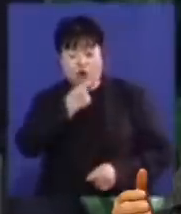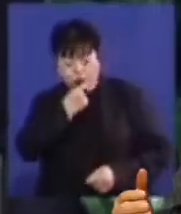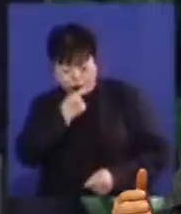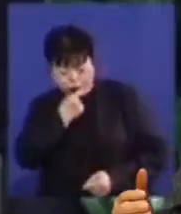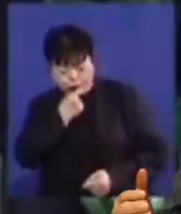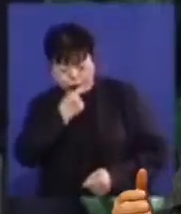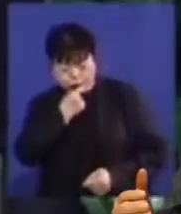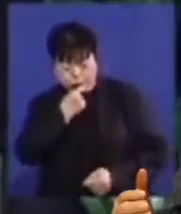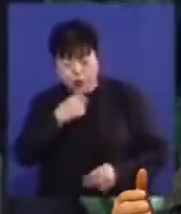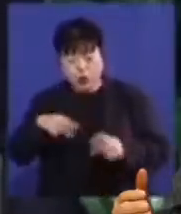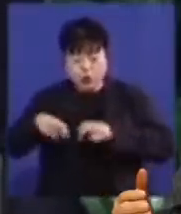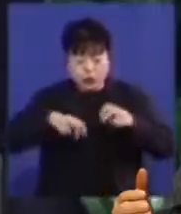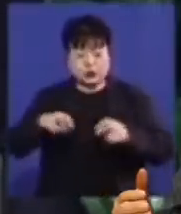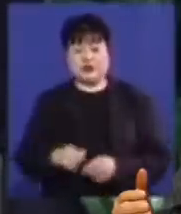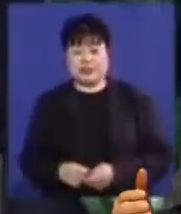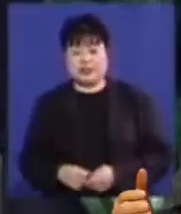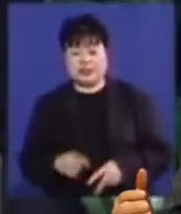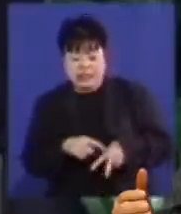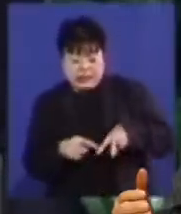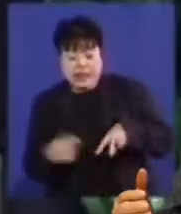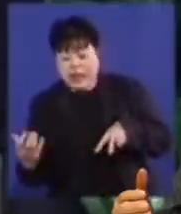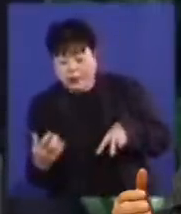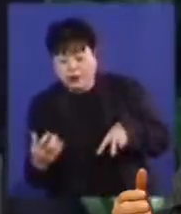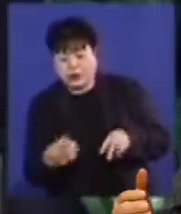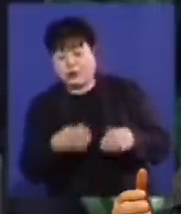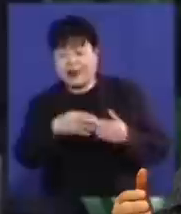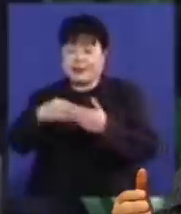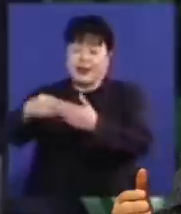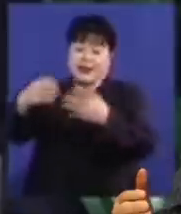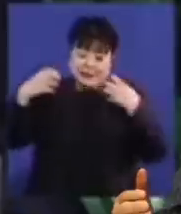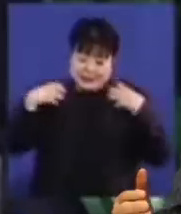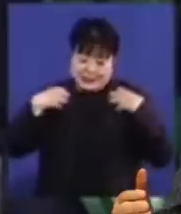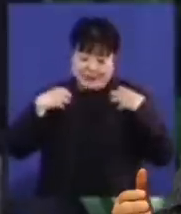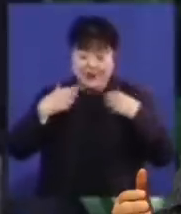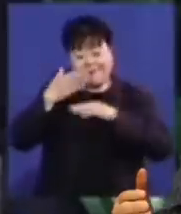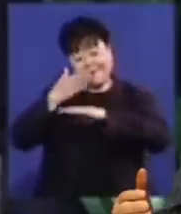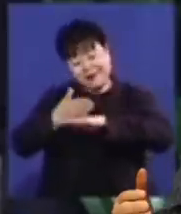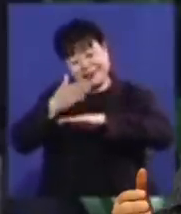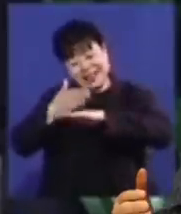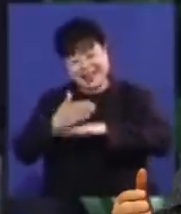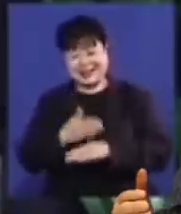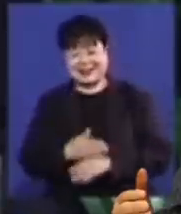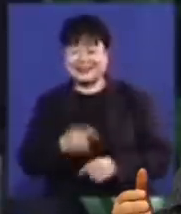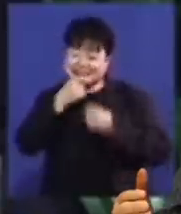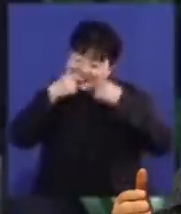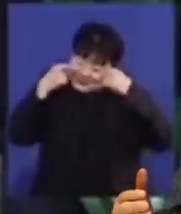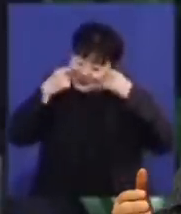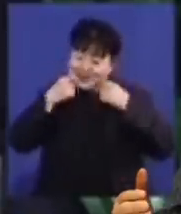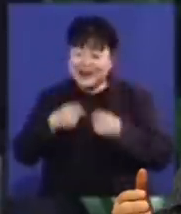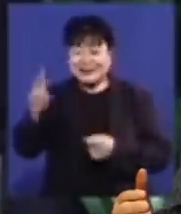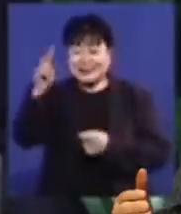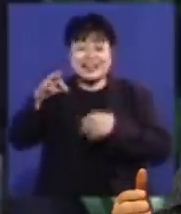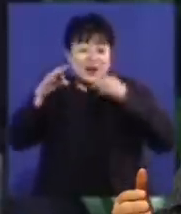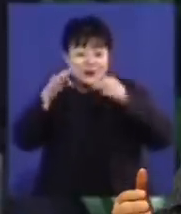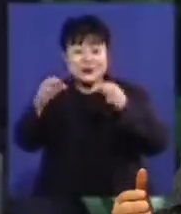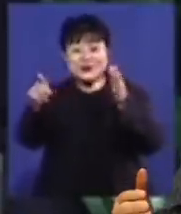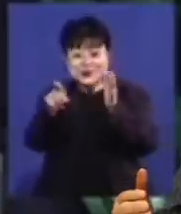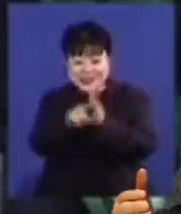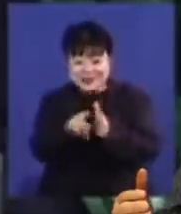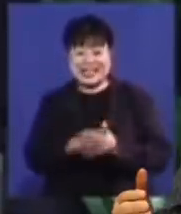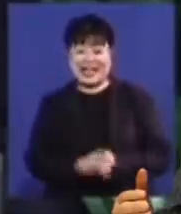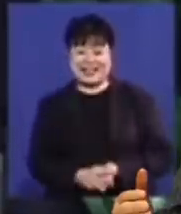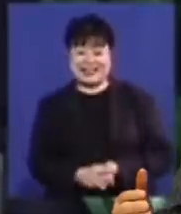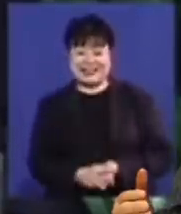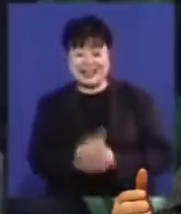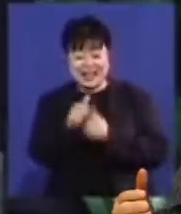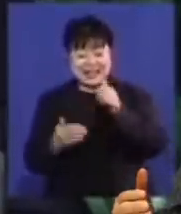다리가 퉁퉁 붙도록 안내하고 그걸 하면서도 감사하고 기뻐하고 찬양한 것입니다.